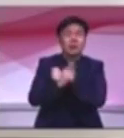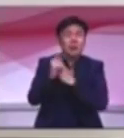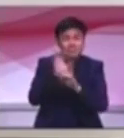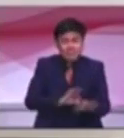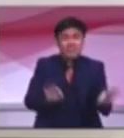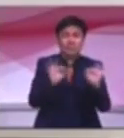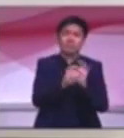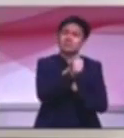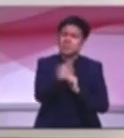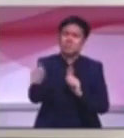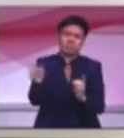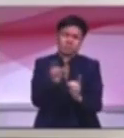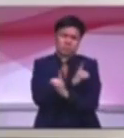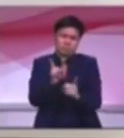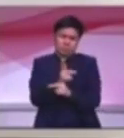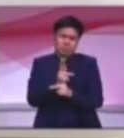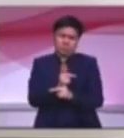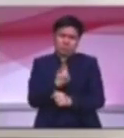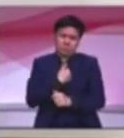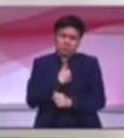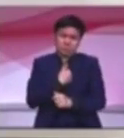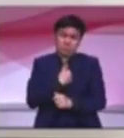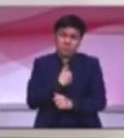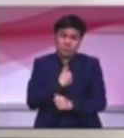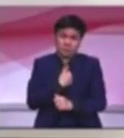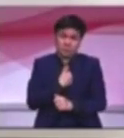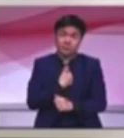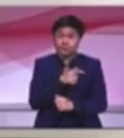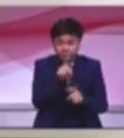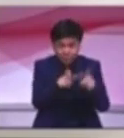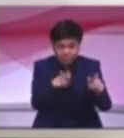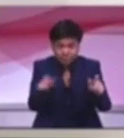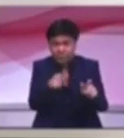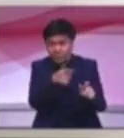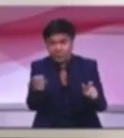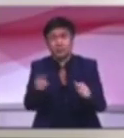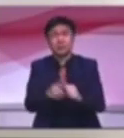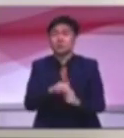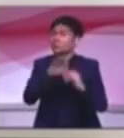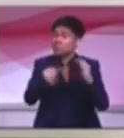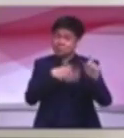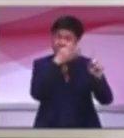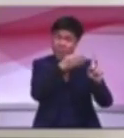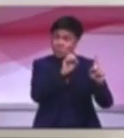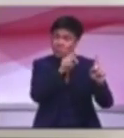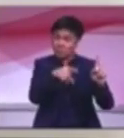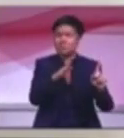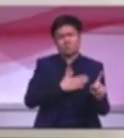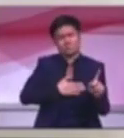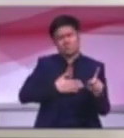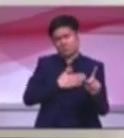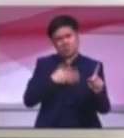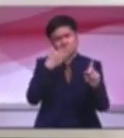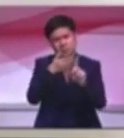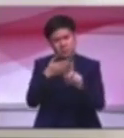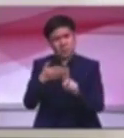paling penting, maka tuan-tuanlah yang perlu patuh kepada setiap SOP yang dikeluarkan, kerana